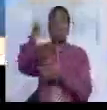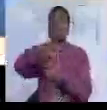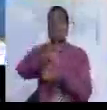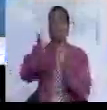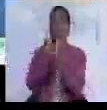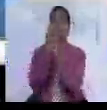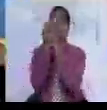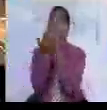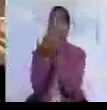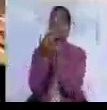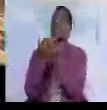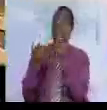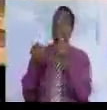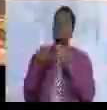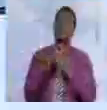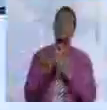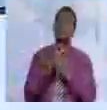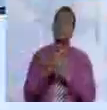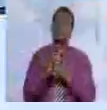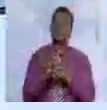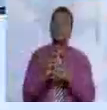scolaire à leur progéniture.